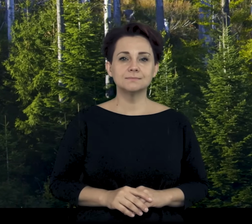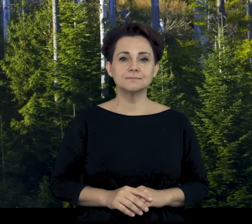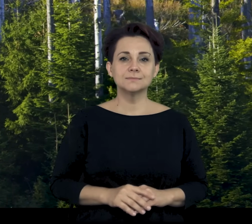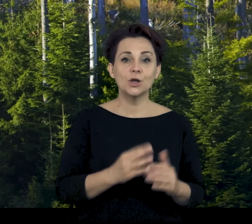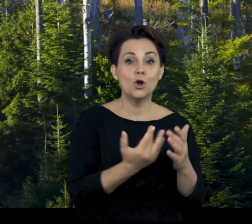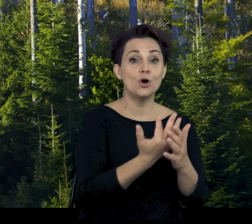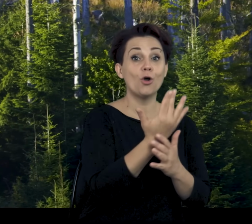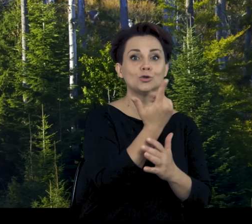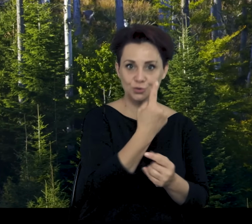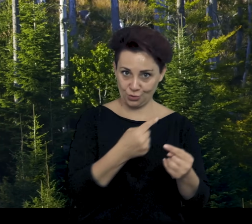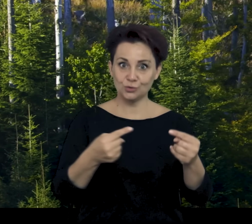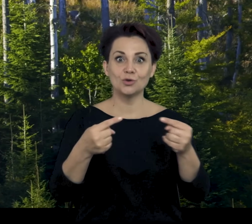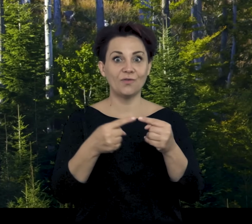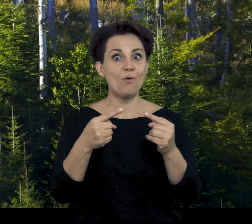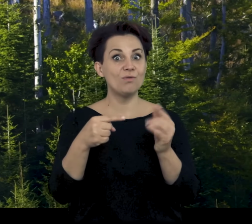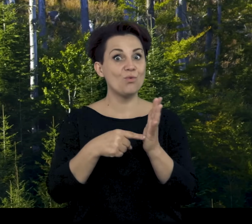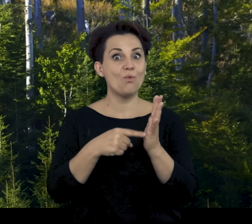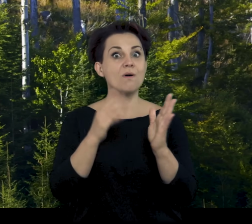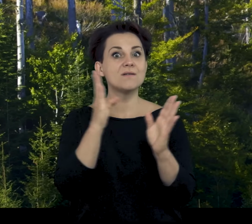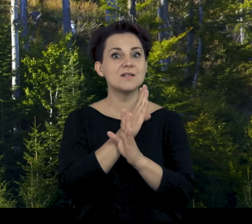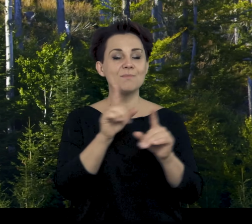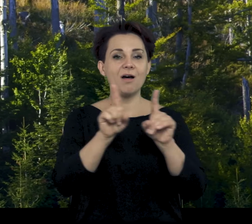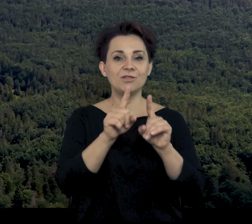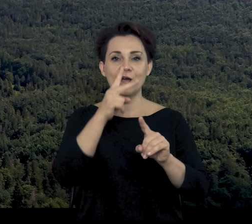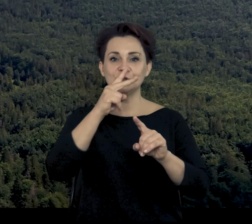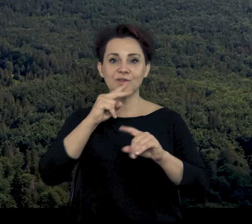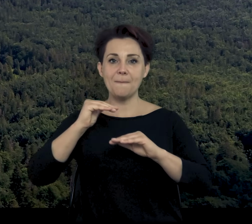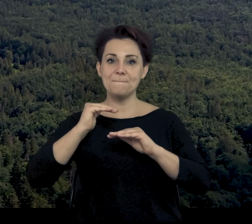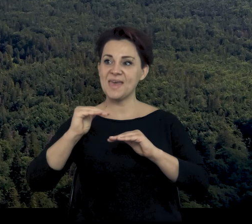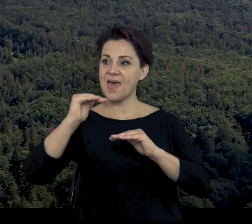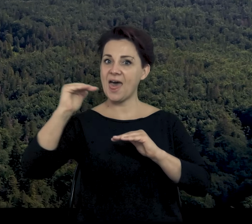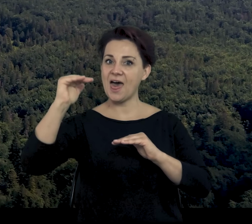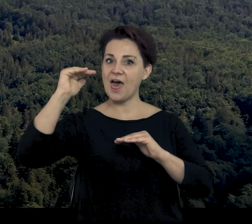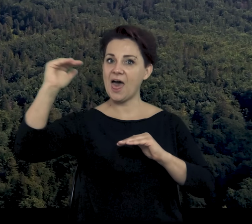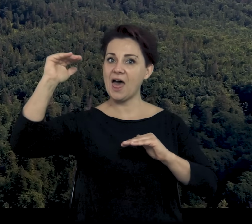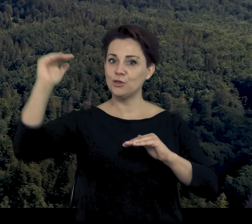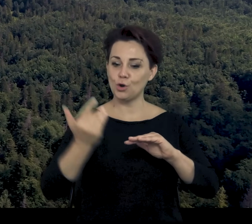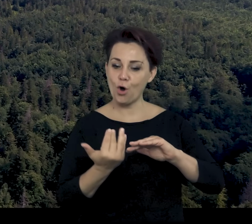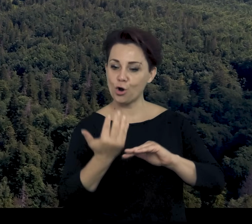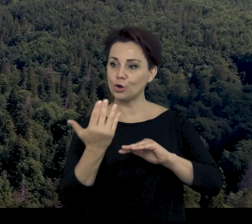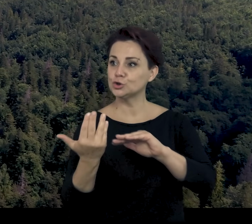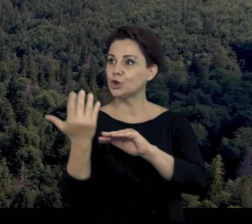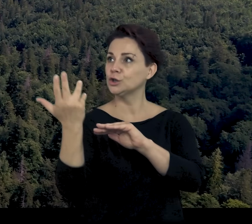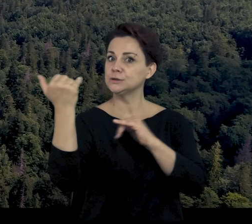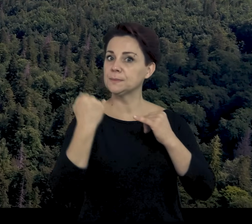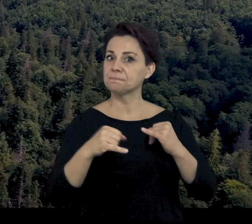Dostosowała się do niego roślinność masywu i ułożyła w wyraźne piętra.